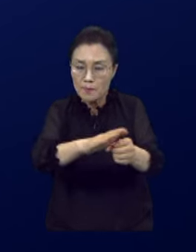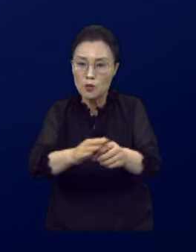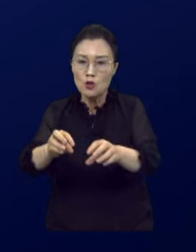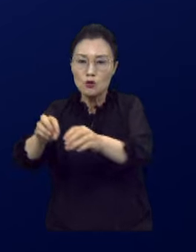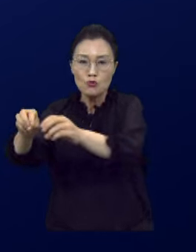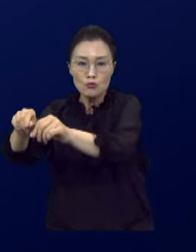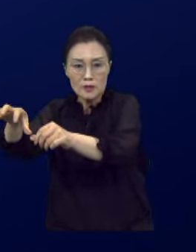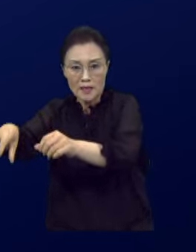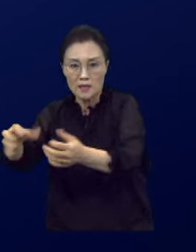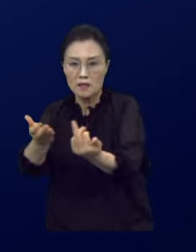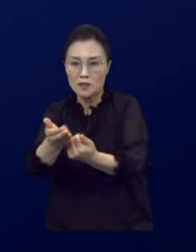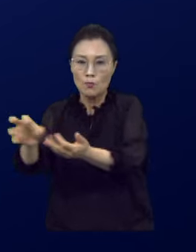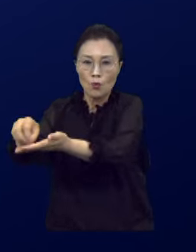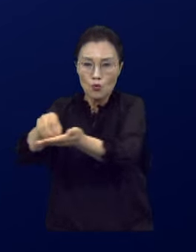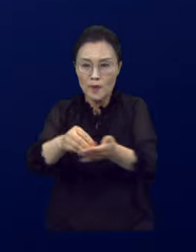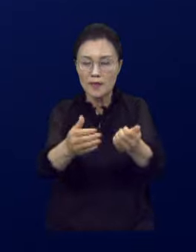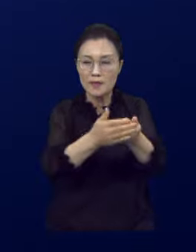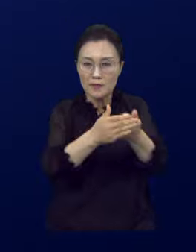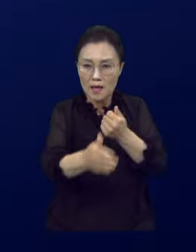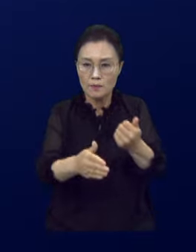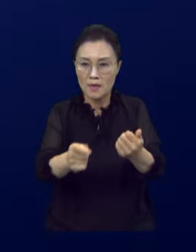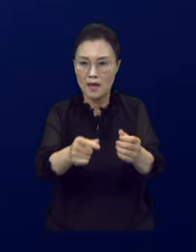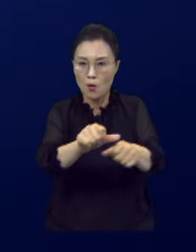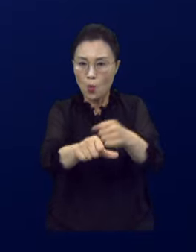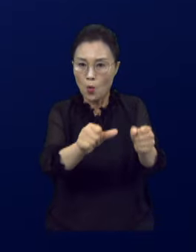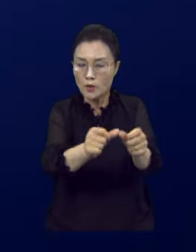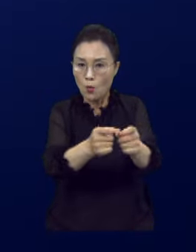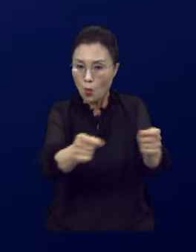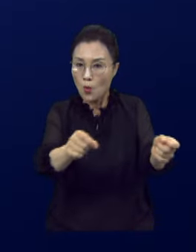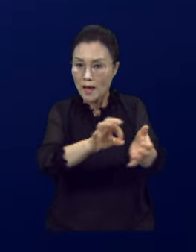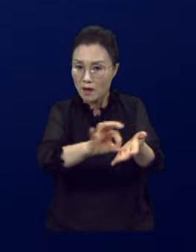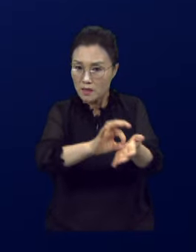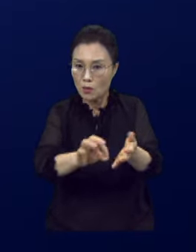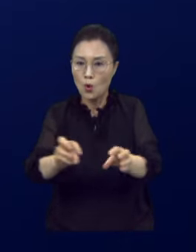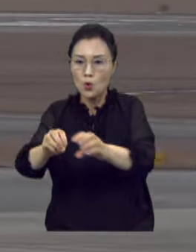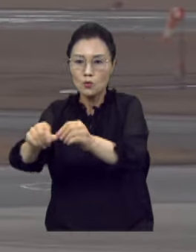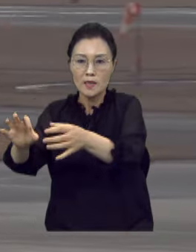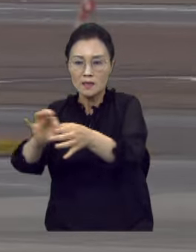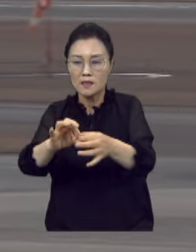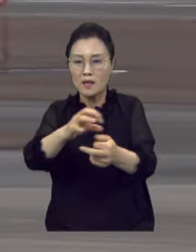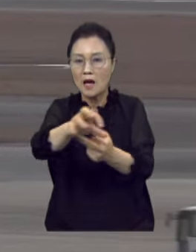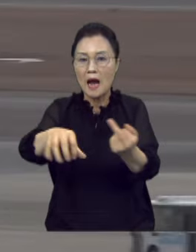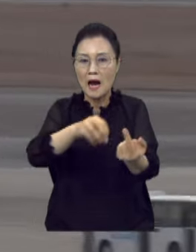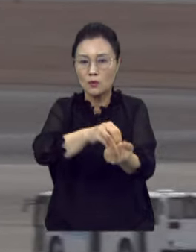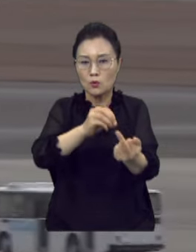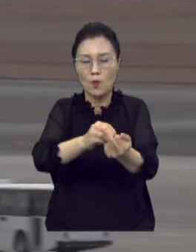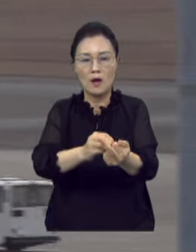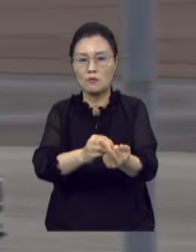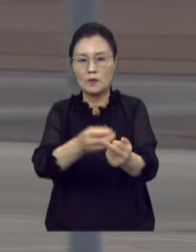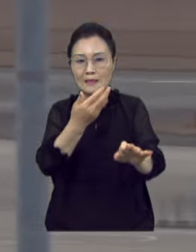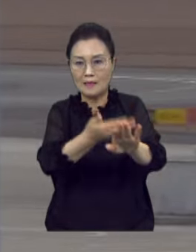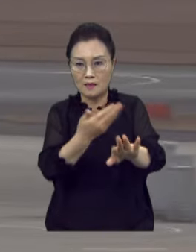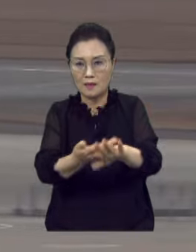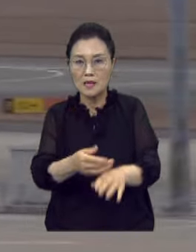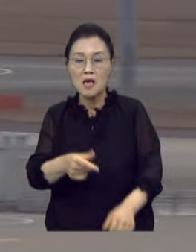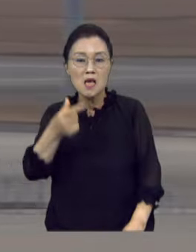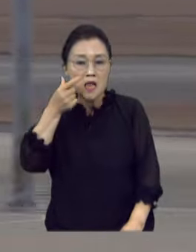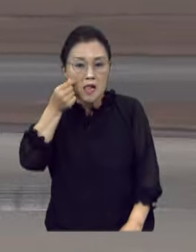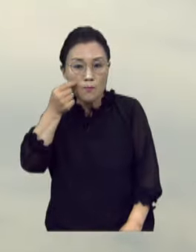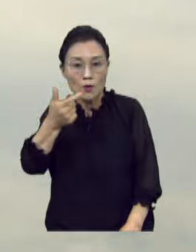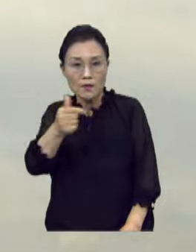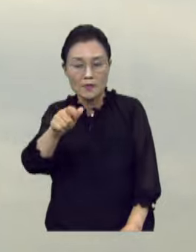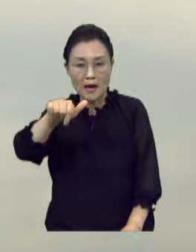때문에 육지와 연결된 가덕도와 단순 비교는 안 된다고 지적했습니다 또 다른 전문가도 일본 나고야 공항